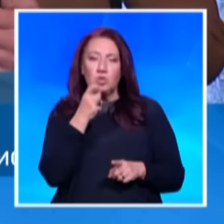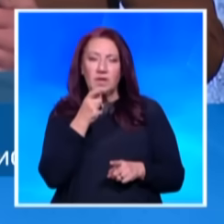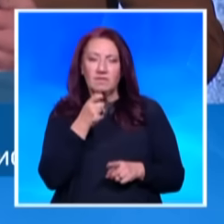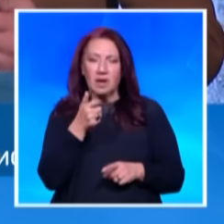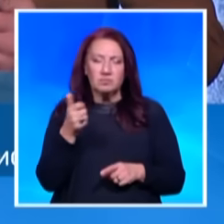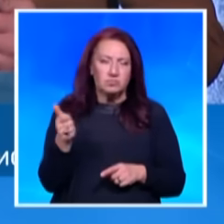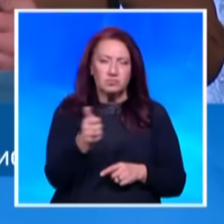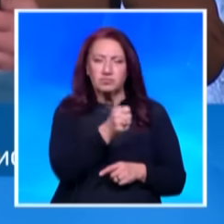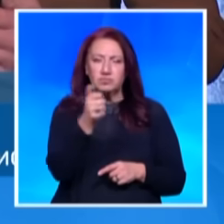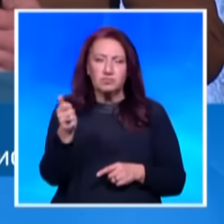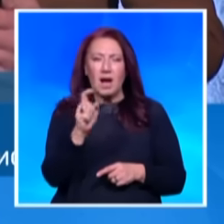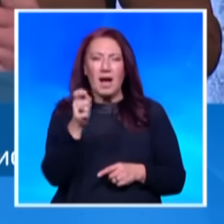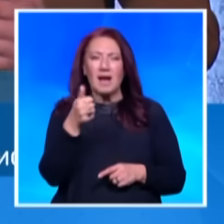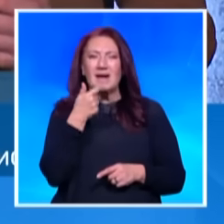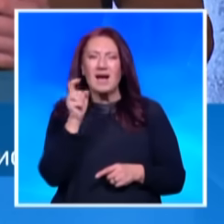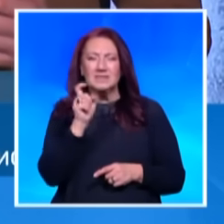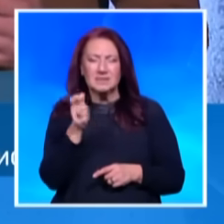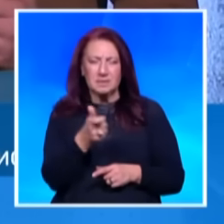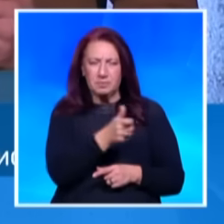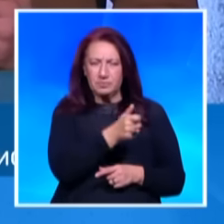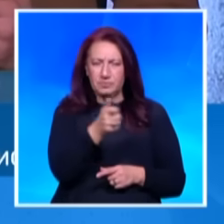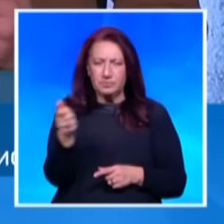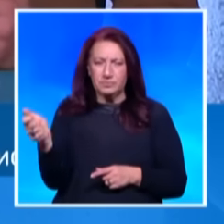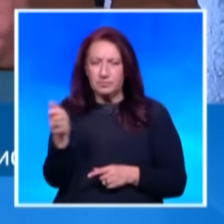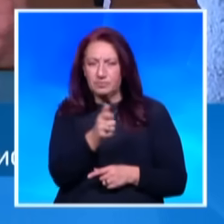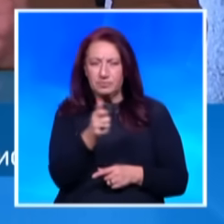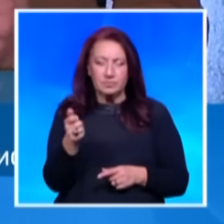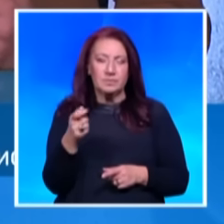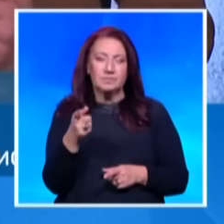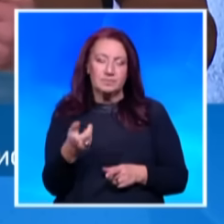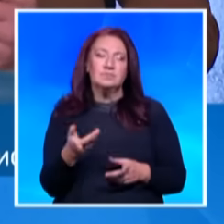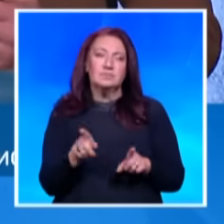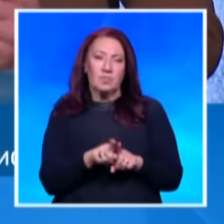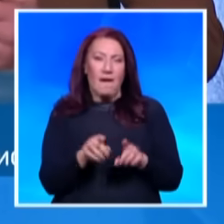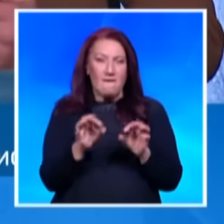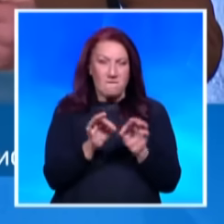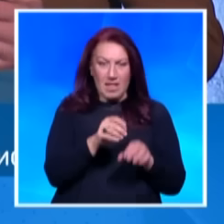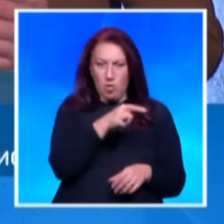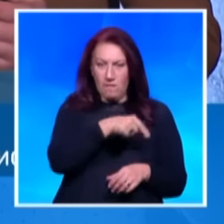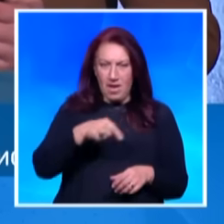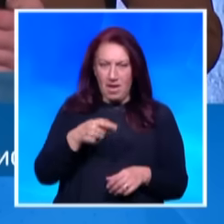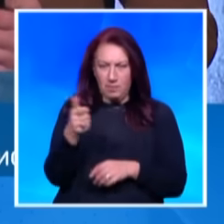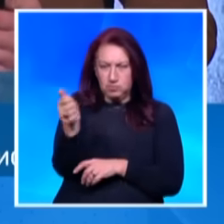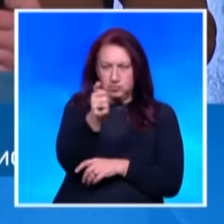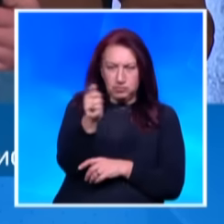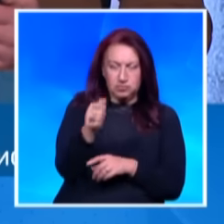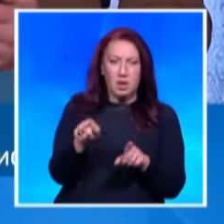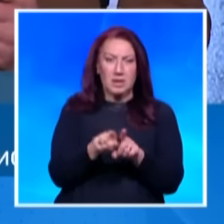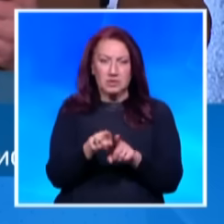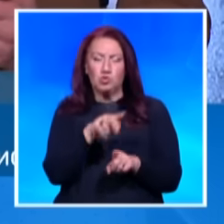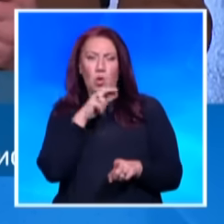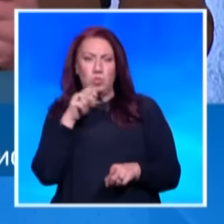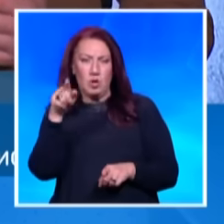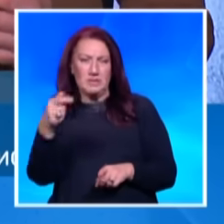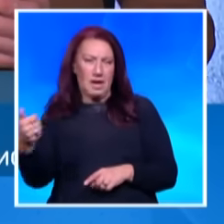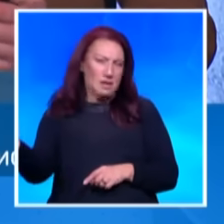самите полицаи са били, твърдят, че са били пръскани с такъв и от феновете и са пострадали, но същото убеден съм ще кажат